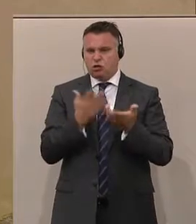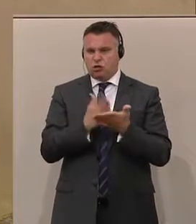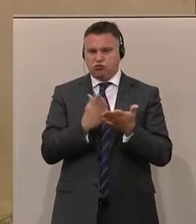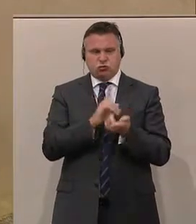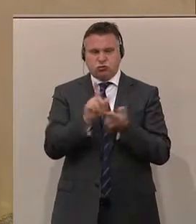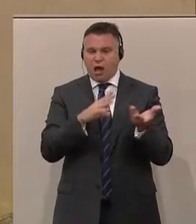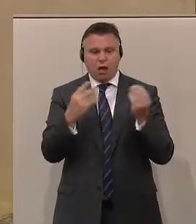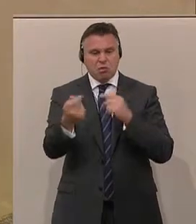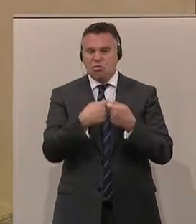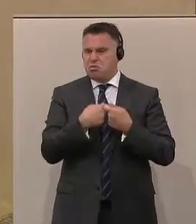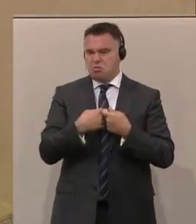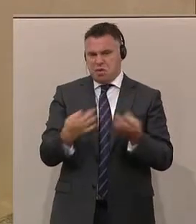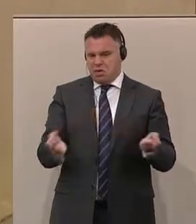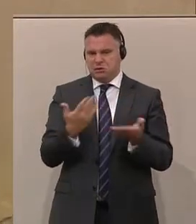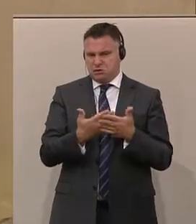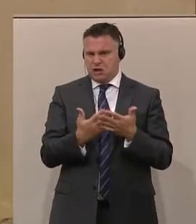Und